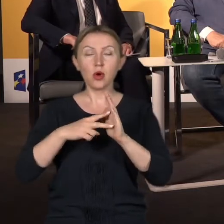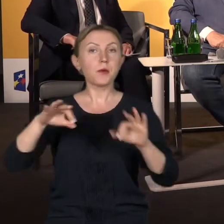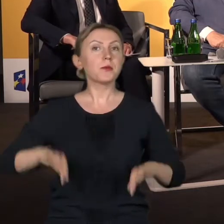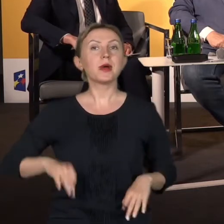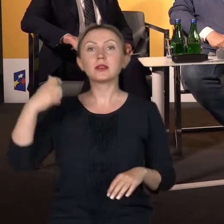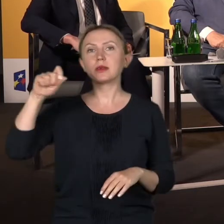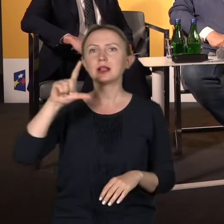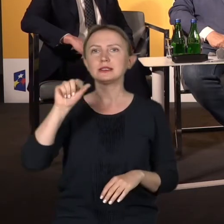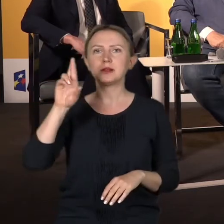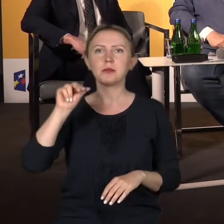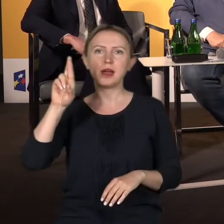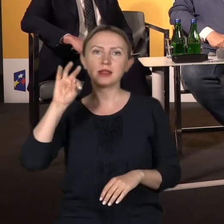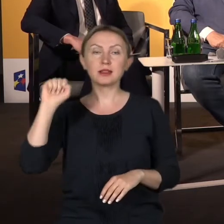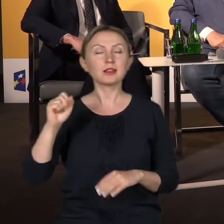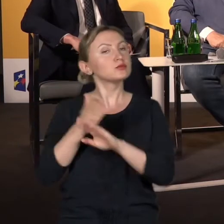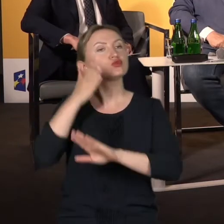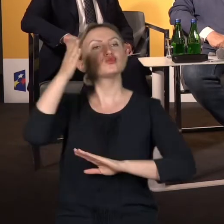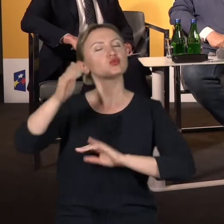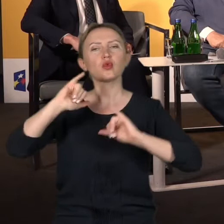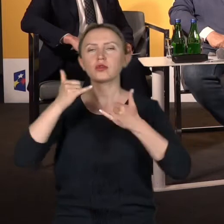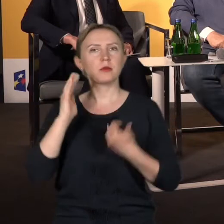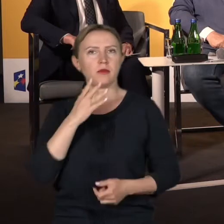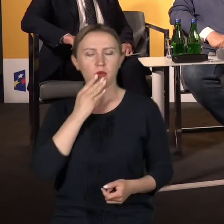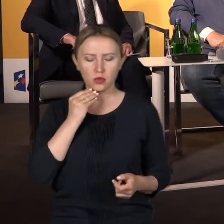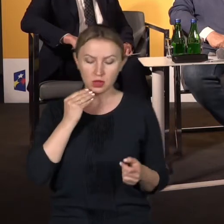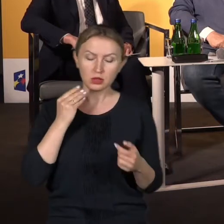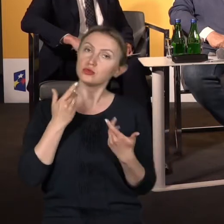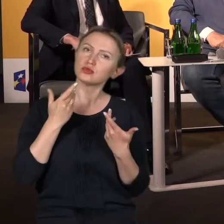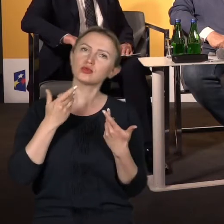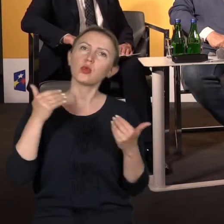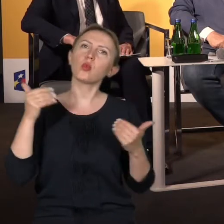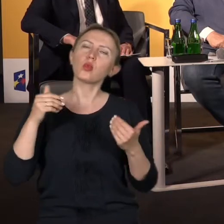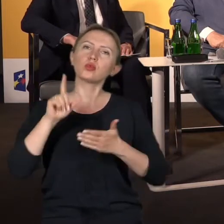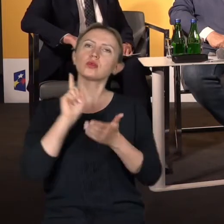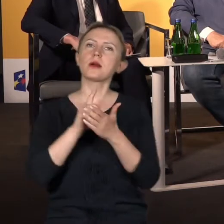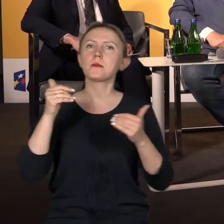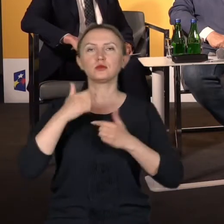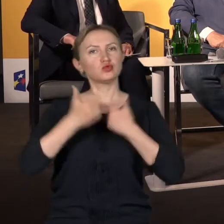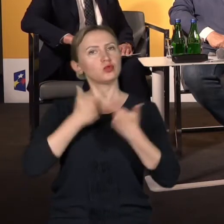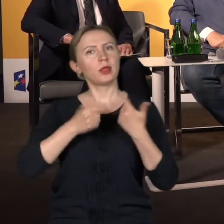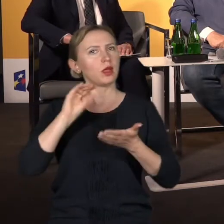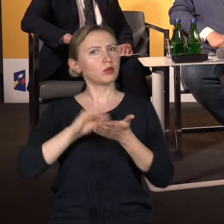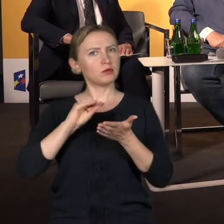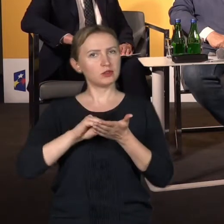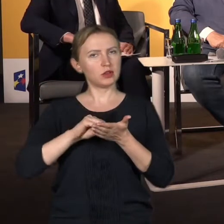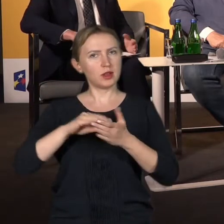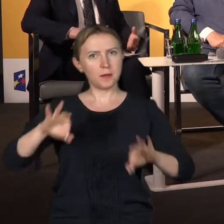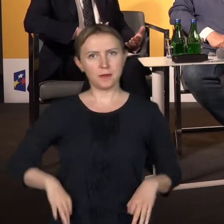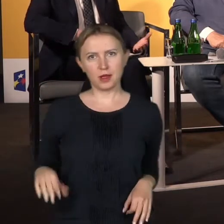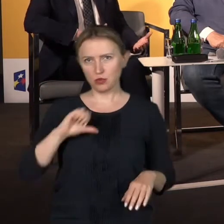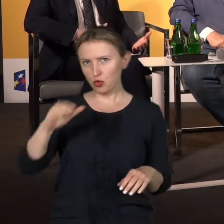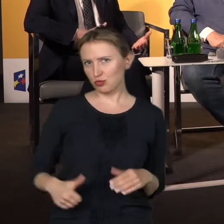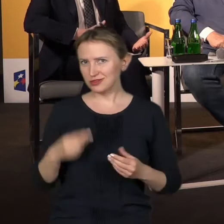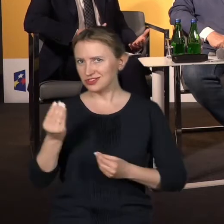pana prezydenta Zilberta, tej przyszłości? I czy udaje się wykorzystywać pewne doświadczenia, które pan burmistrz